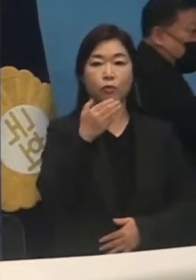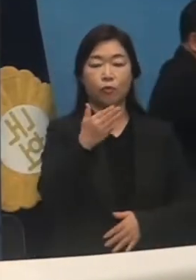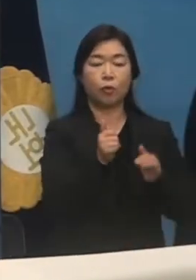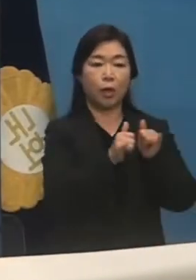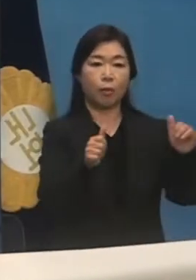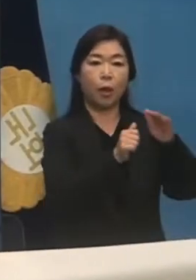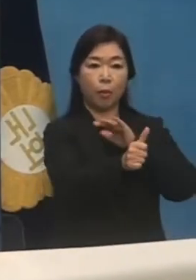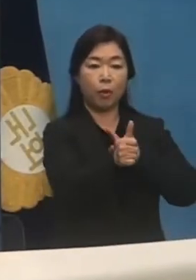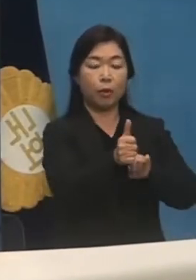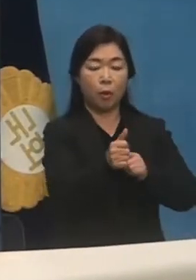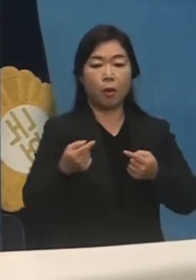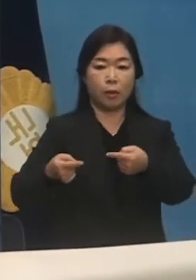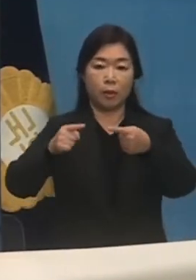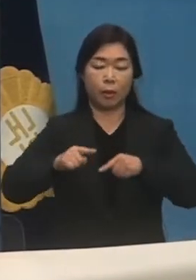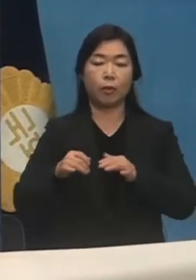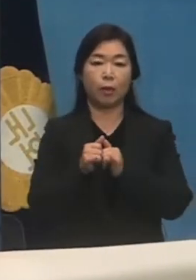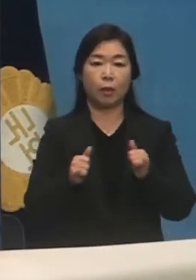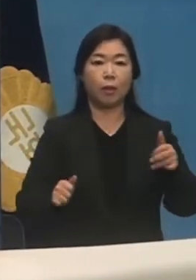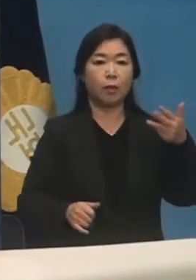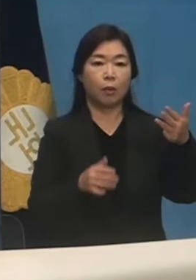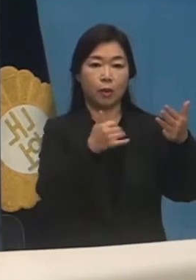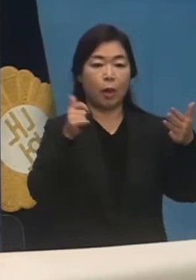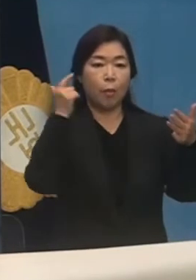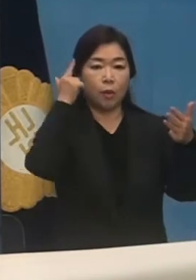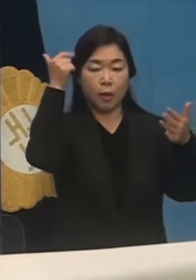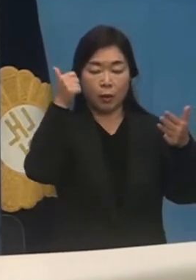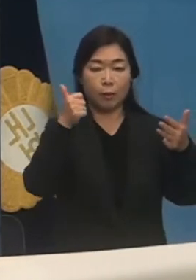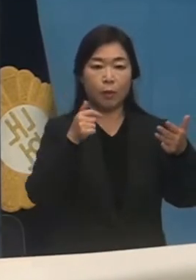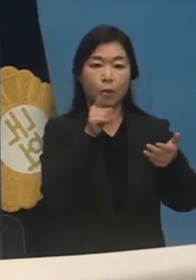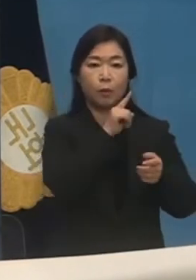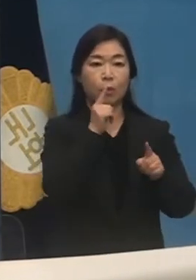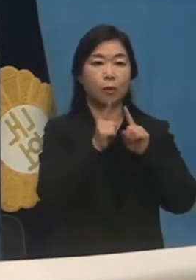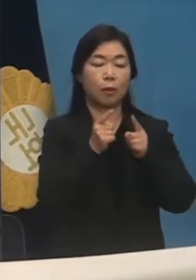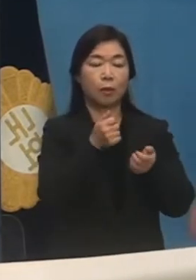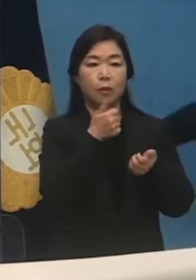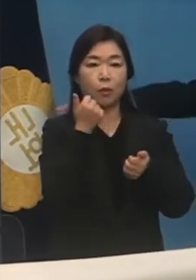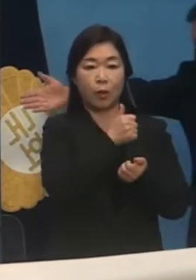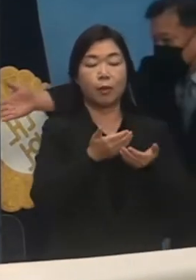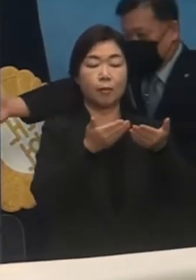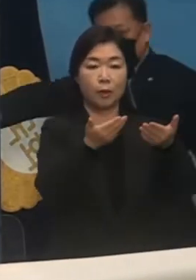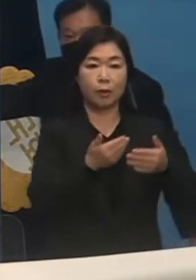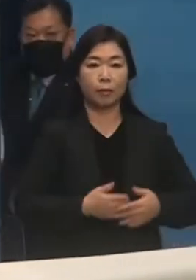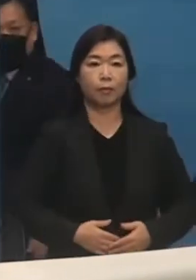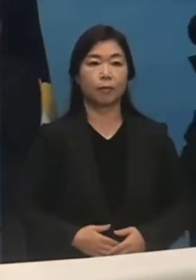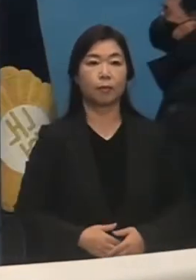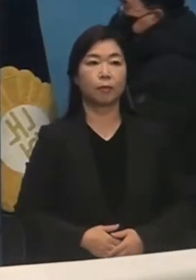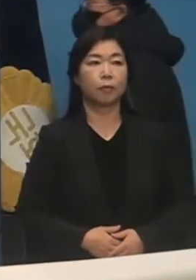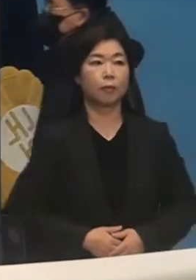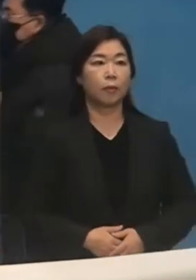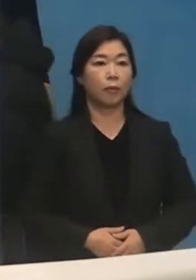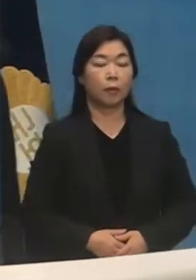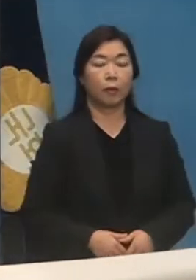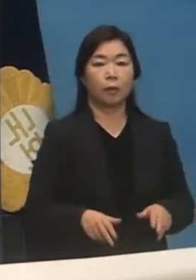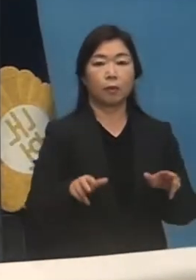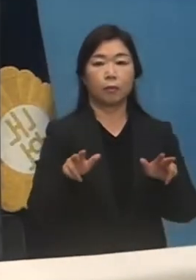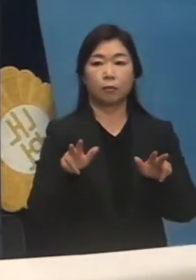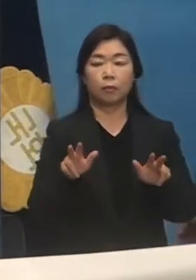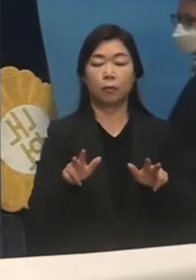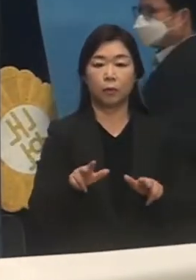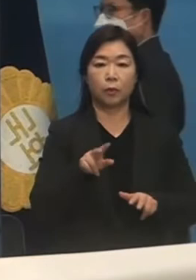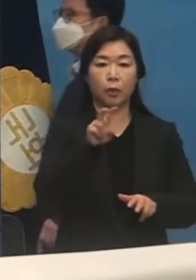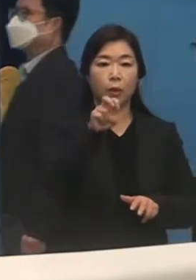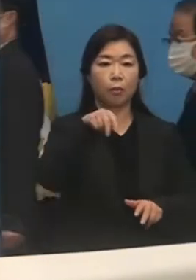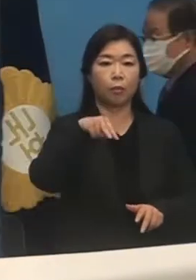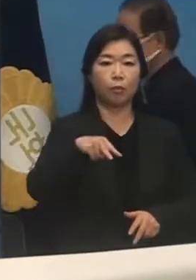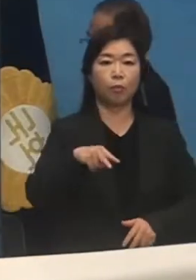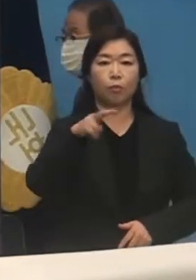대표해 참석하신 8명의 목사님들을 소개해 드리겠습니다. 먼저